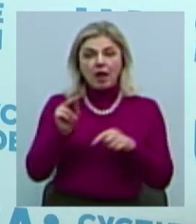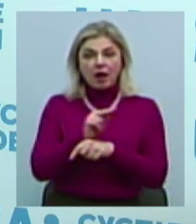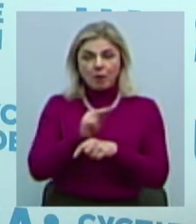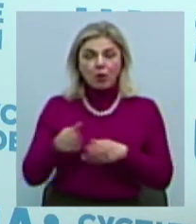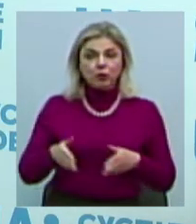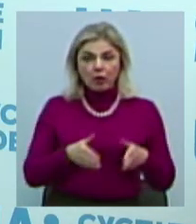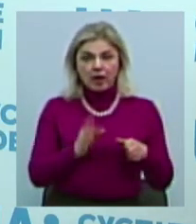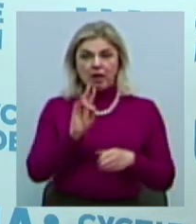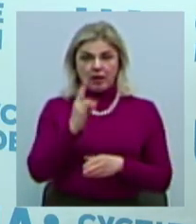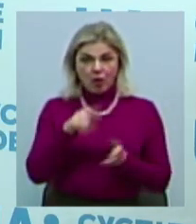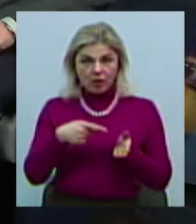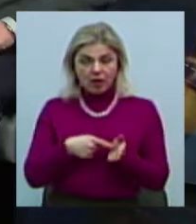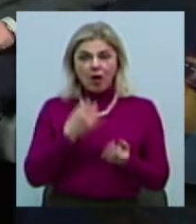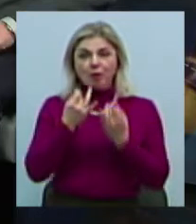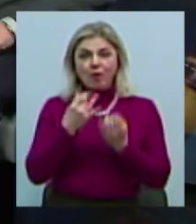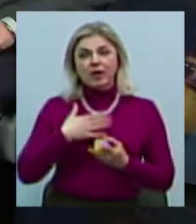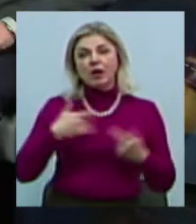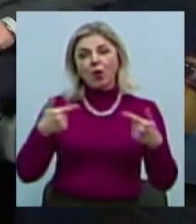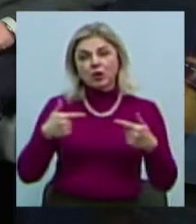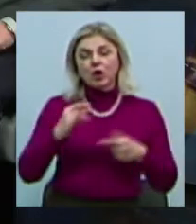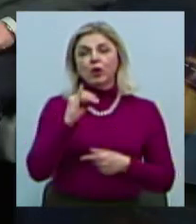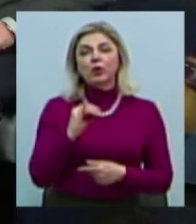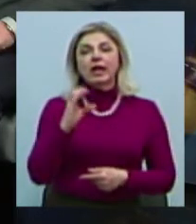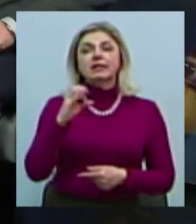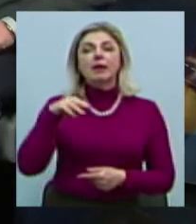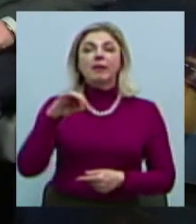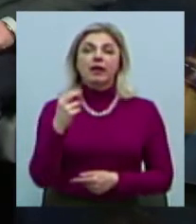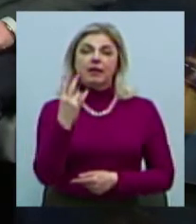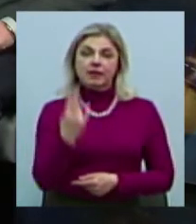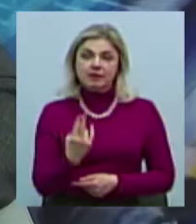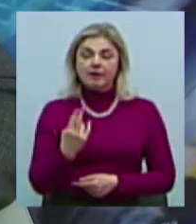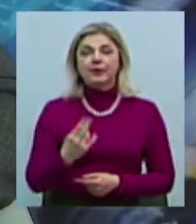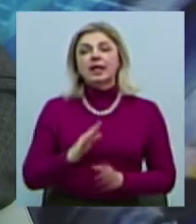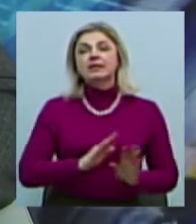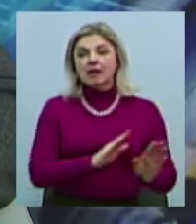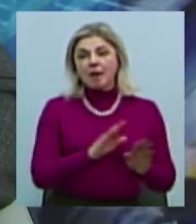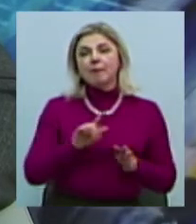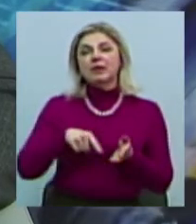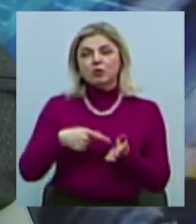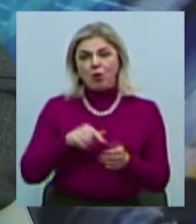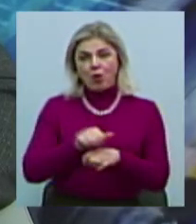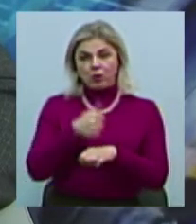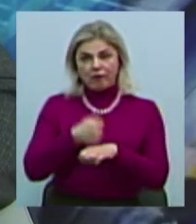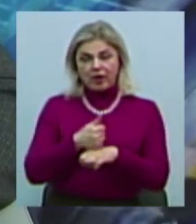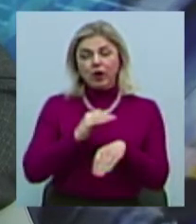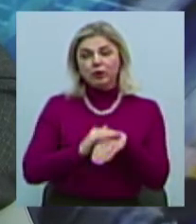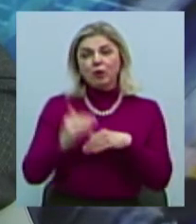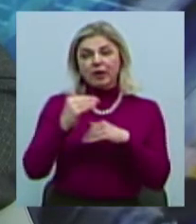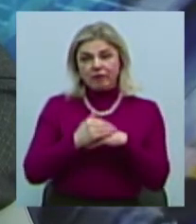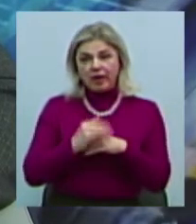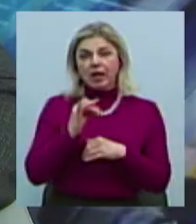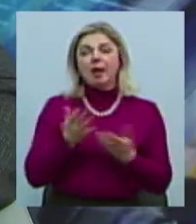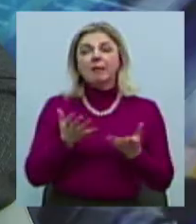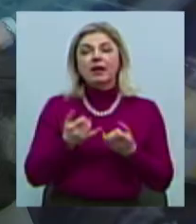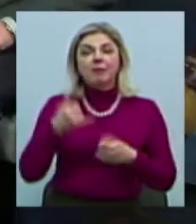про це сьогодні говоримо з нашим гостем Юрій Степанець, заступник Миколаївського міського голови. Я вас вітаю. Ми готові приймати дзвінки за телефоном в